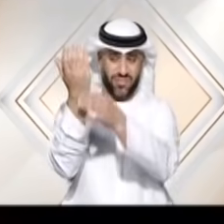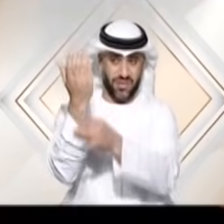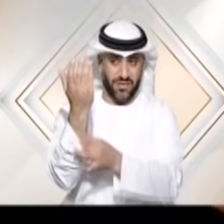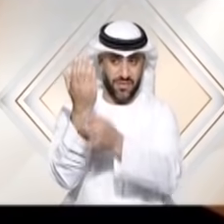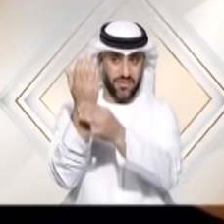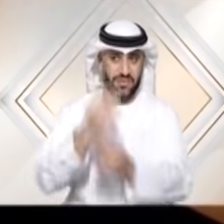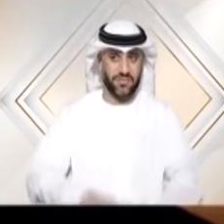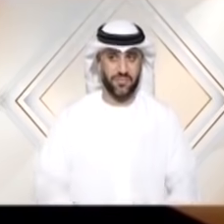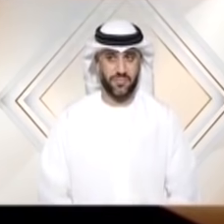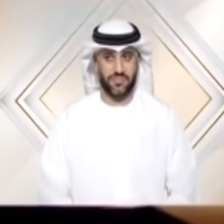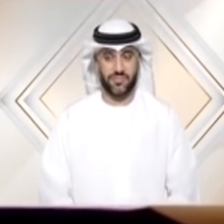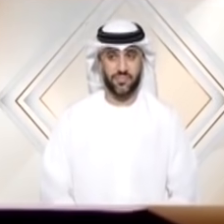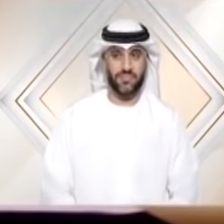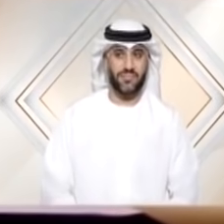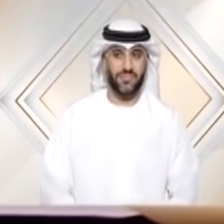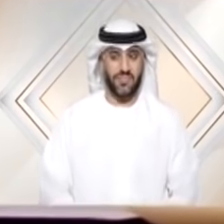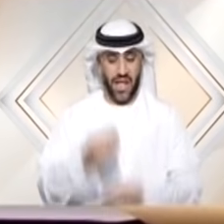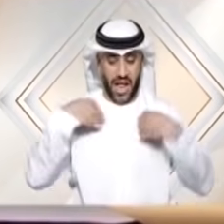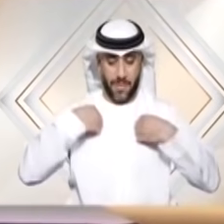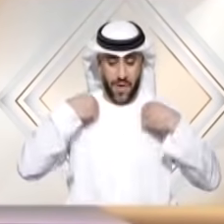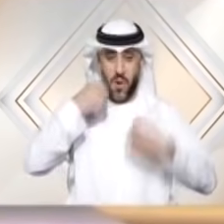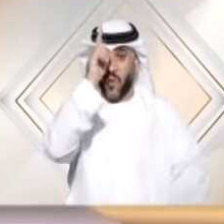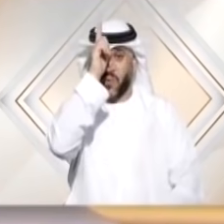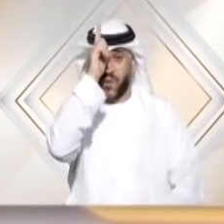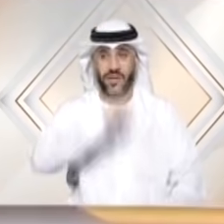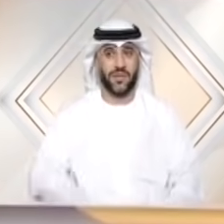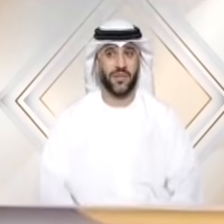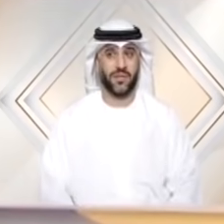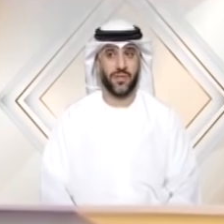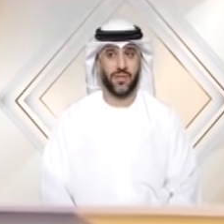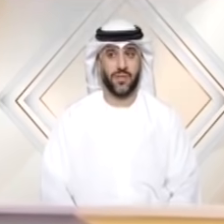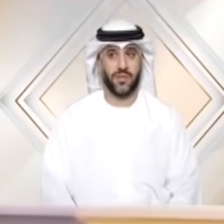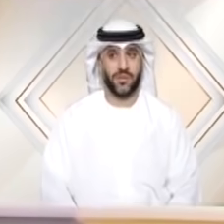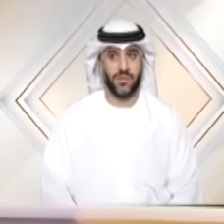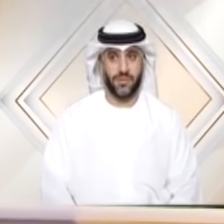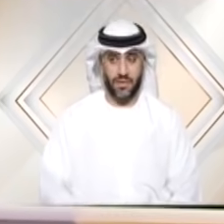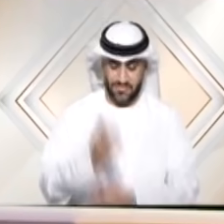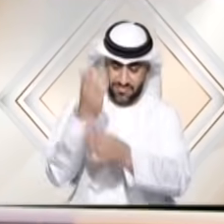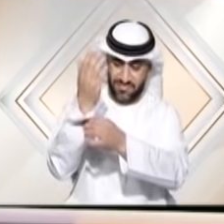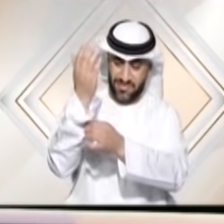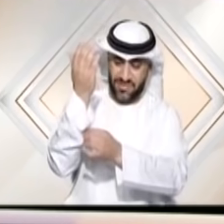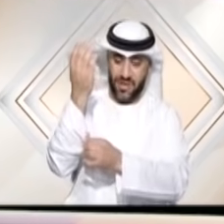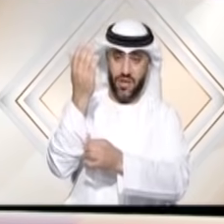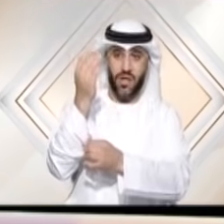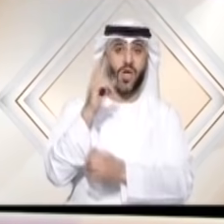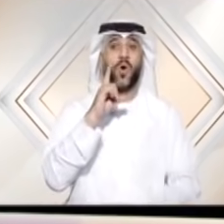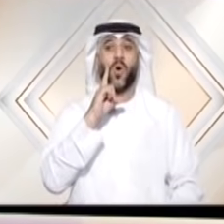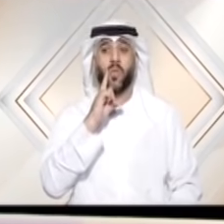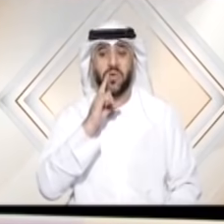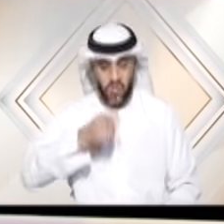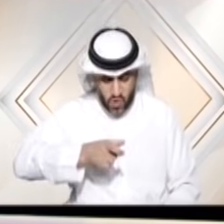تعرفين تعرفين عبات الأردن، تعرفينها المطرزة هي، فهي من هنا واسعة، فكانت